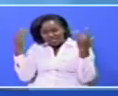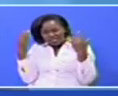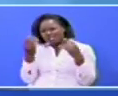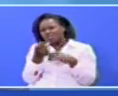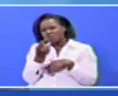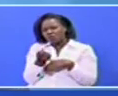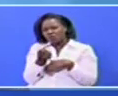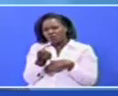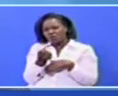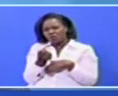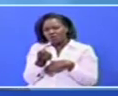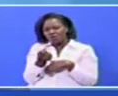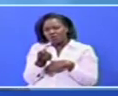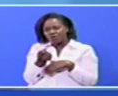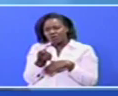vile. Na